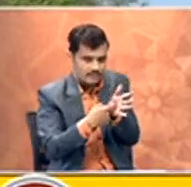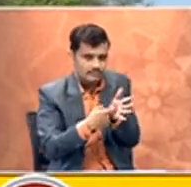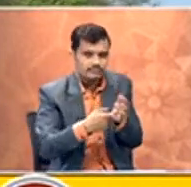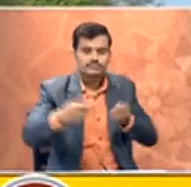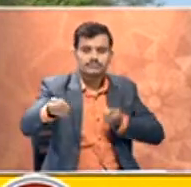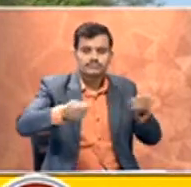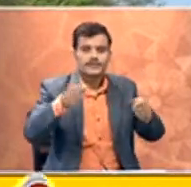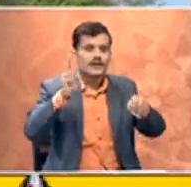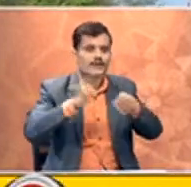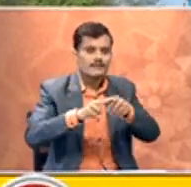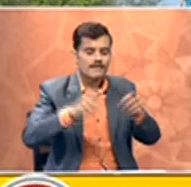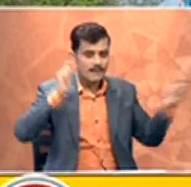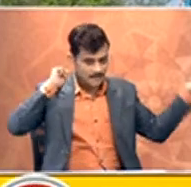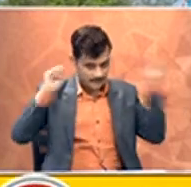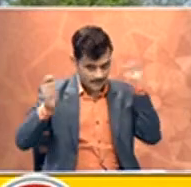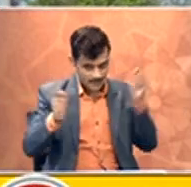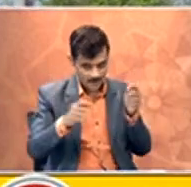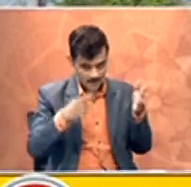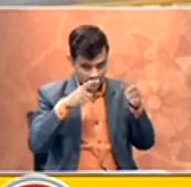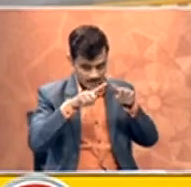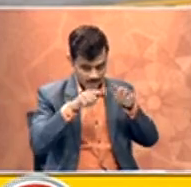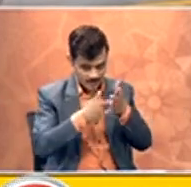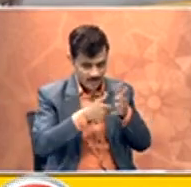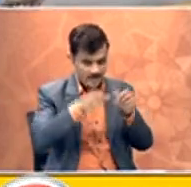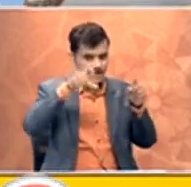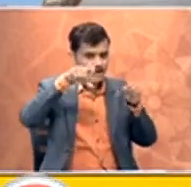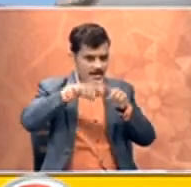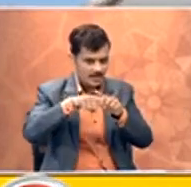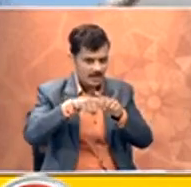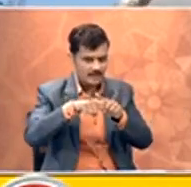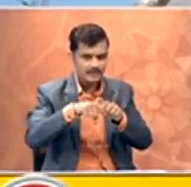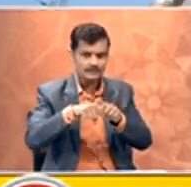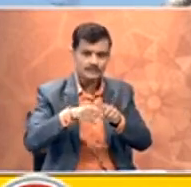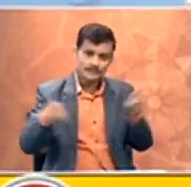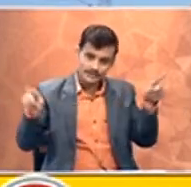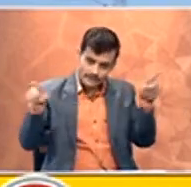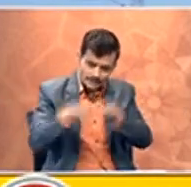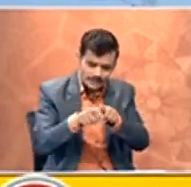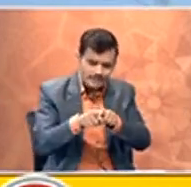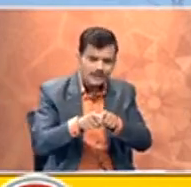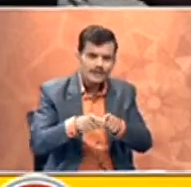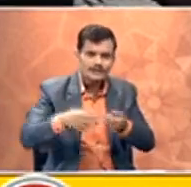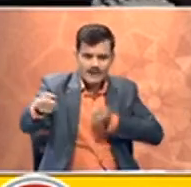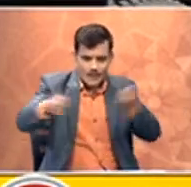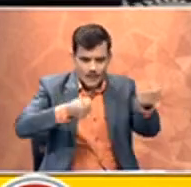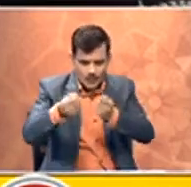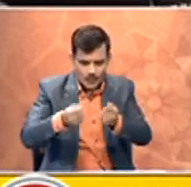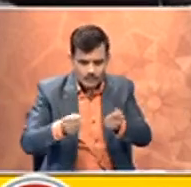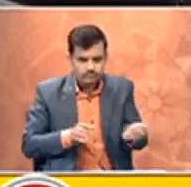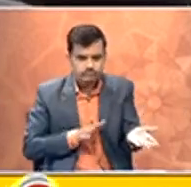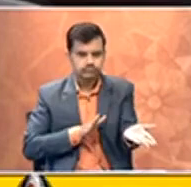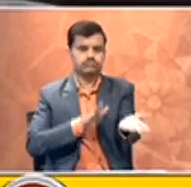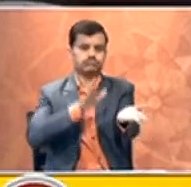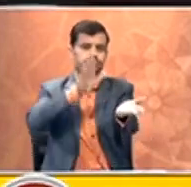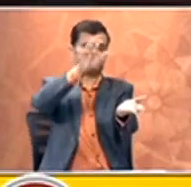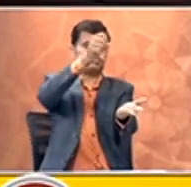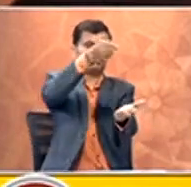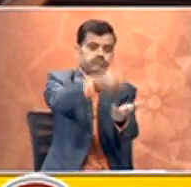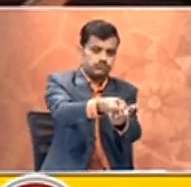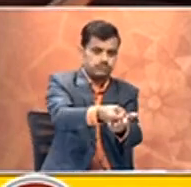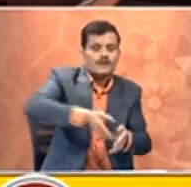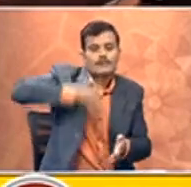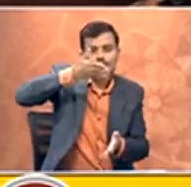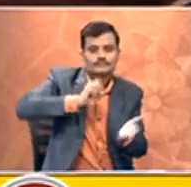की। इसमें दूध के ट्रकों को सीधे ट्रेन पर चढ़ा दिया जाता है, यानी ट्रांसपोर्टेशन